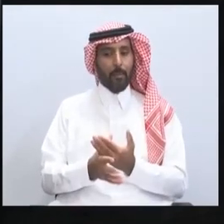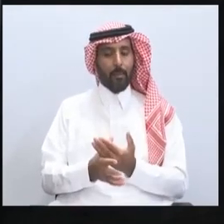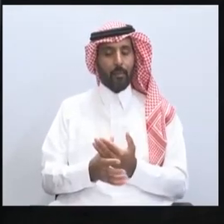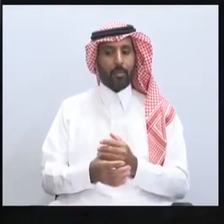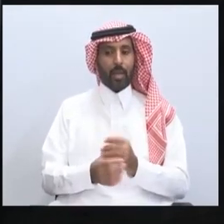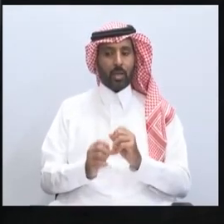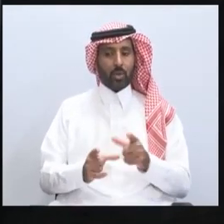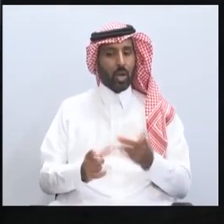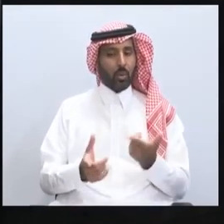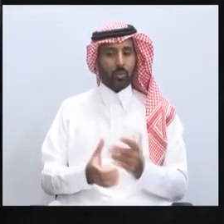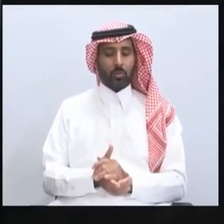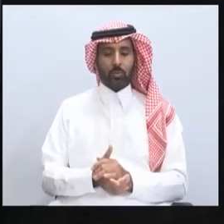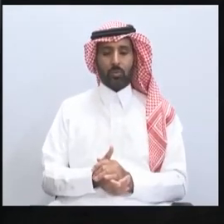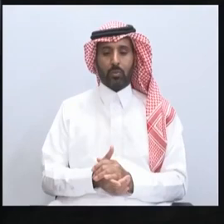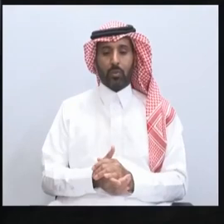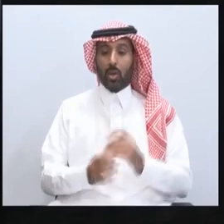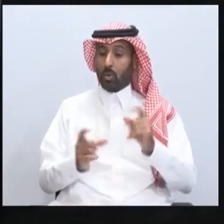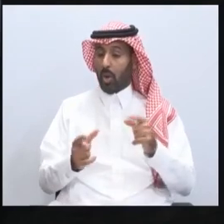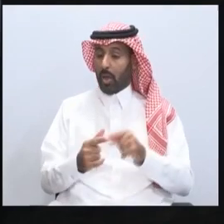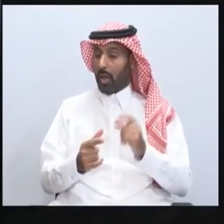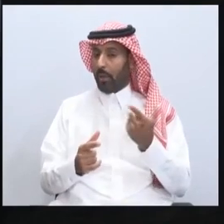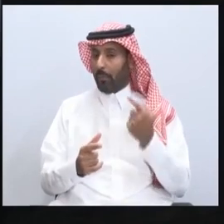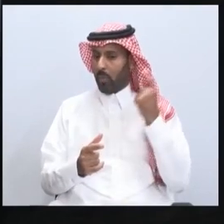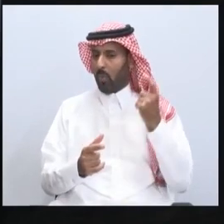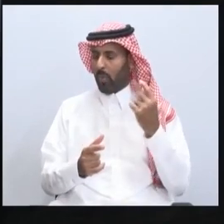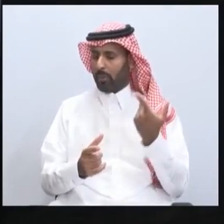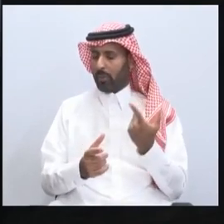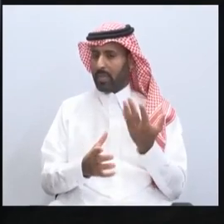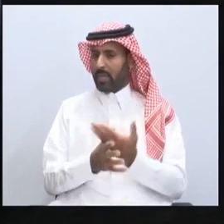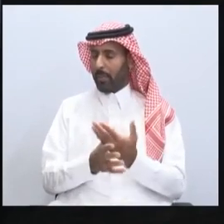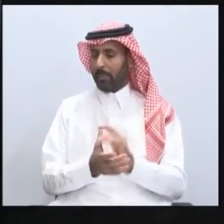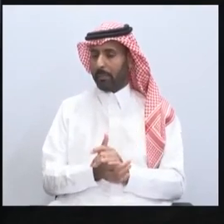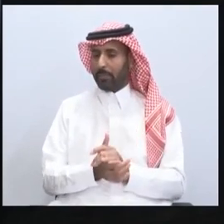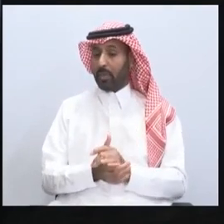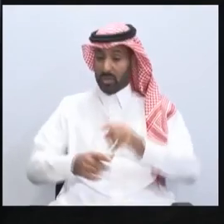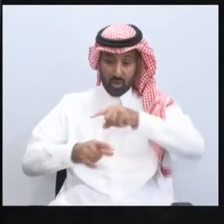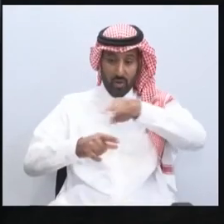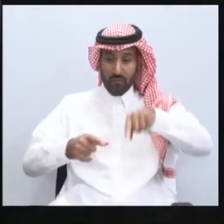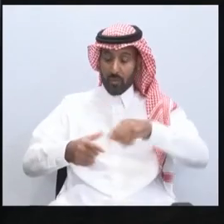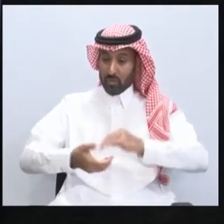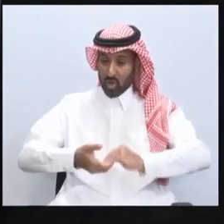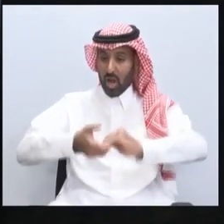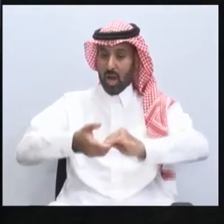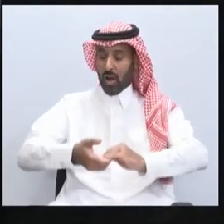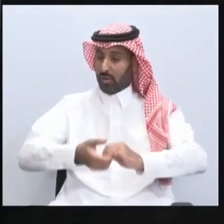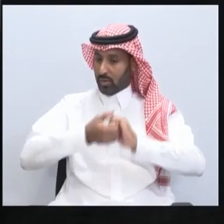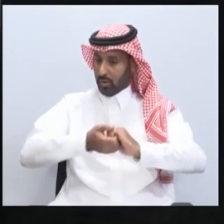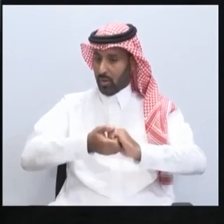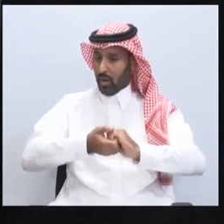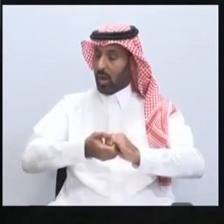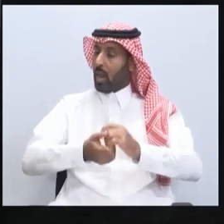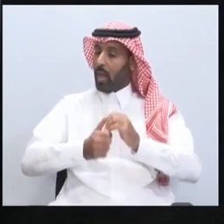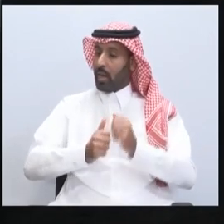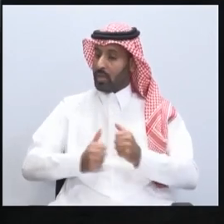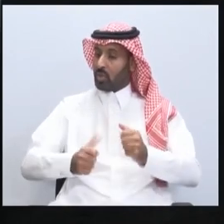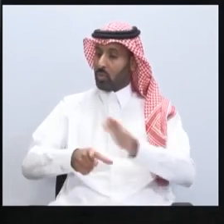يدل ذلك برايكم ابنائي وبنات الطلاب على ماذا يدل تكاتف والتفاف